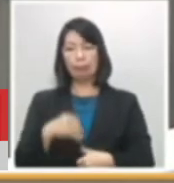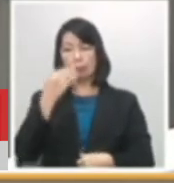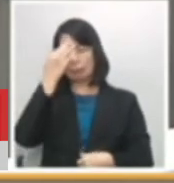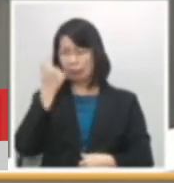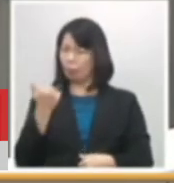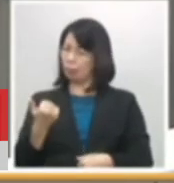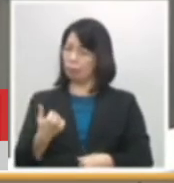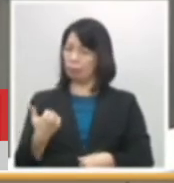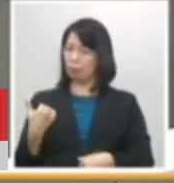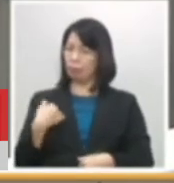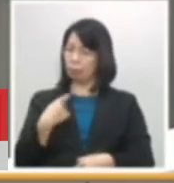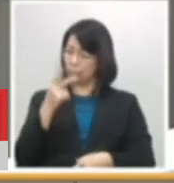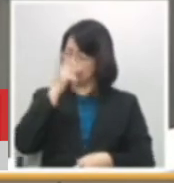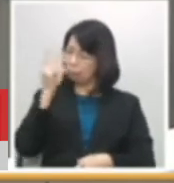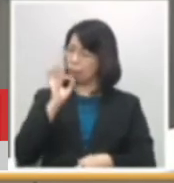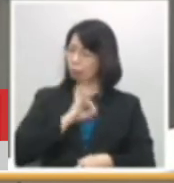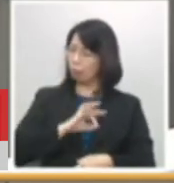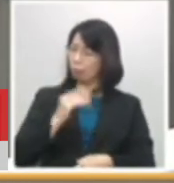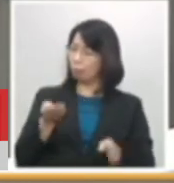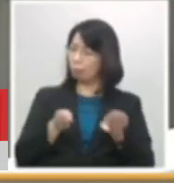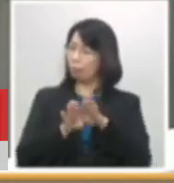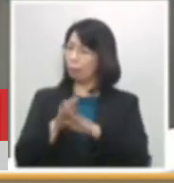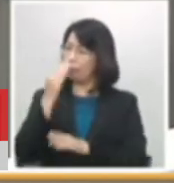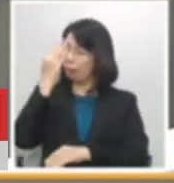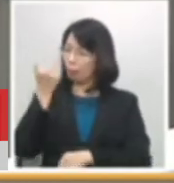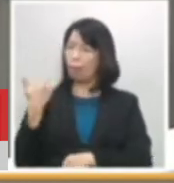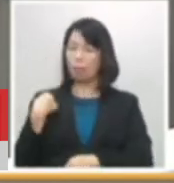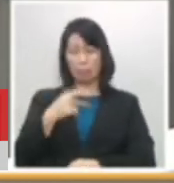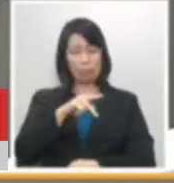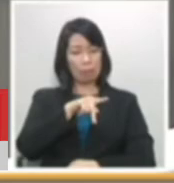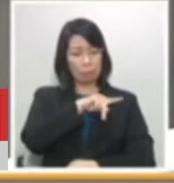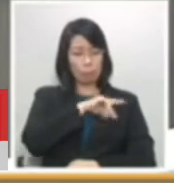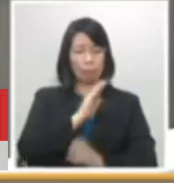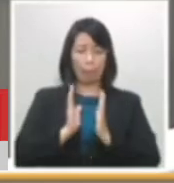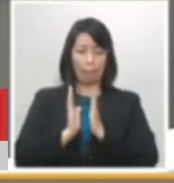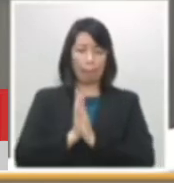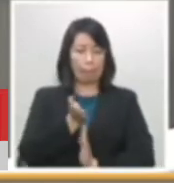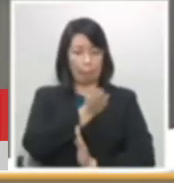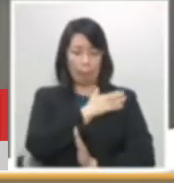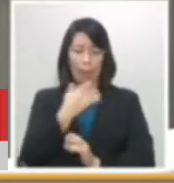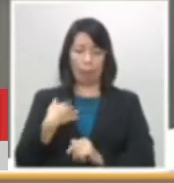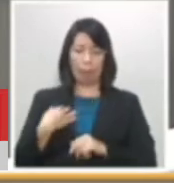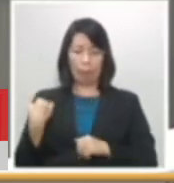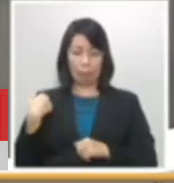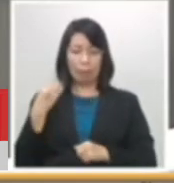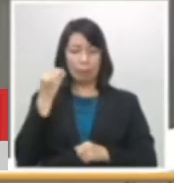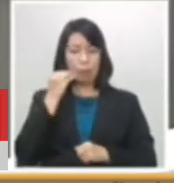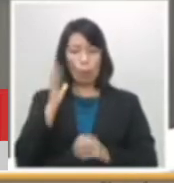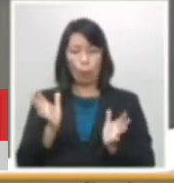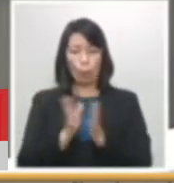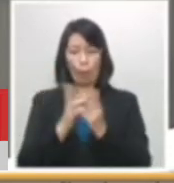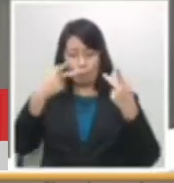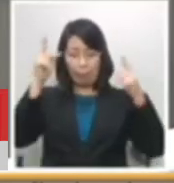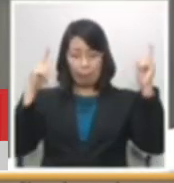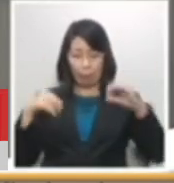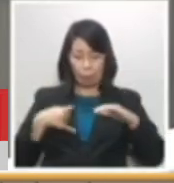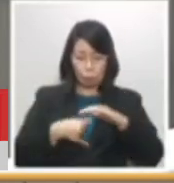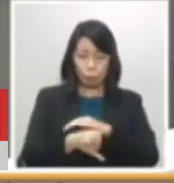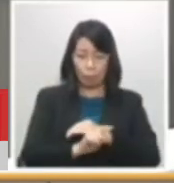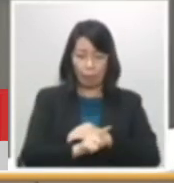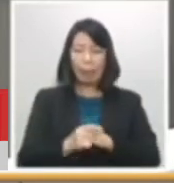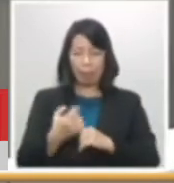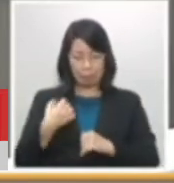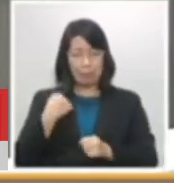เดี๋ยวนี้ 2,000 กว่าพื้นที่ท่านไปซื้อมาจากเดิมที่มันแห้งแล้งบ้านผมเป็นต้นยางอะไร